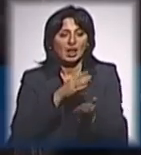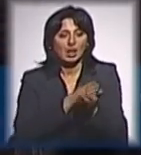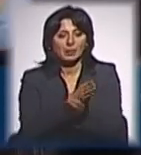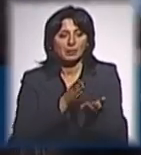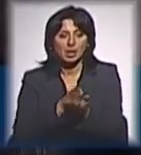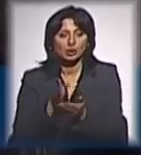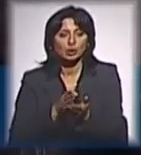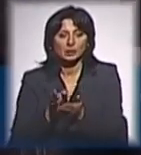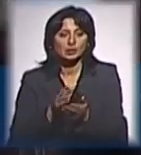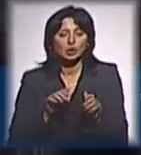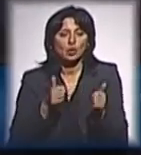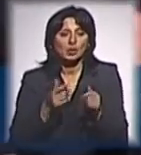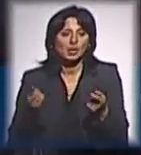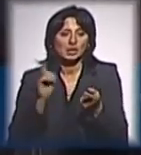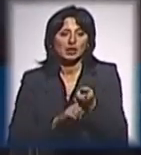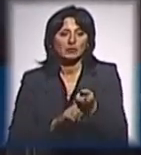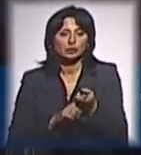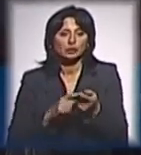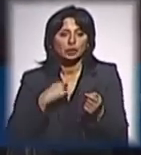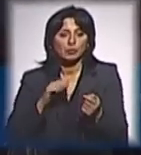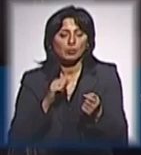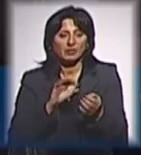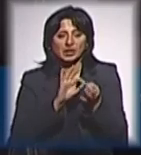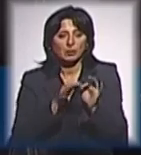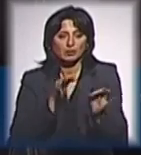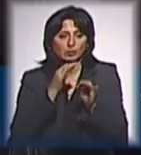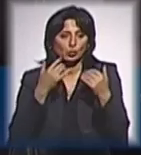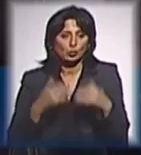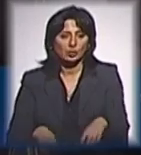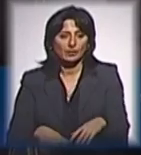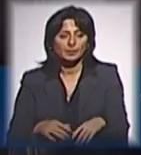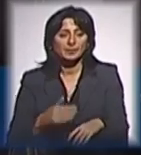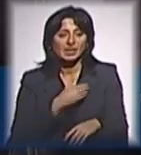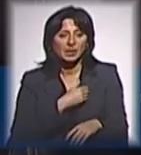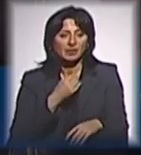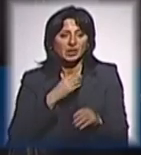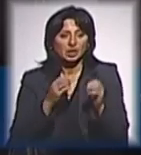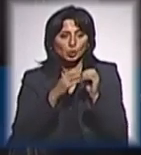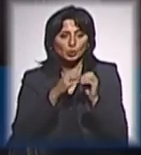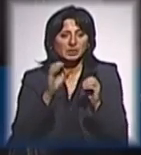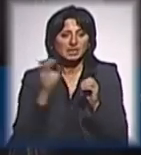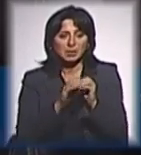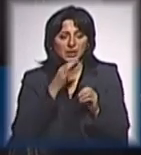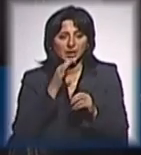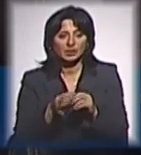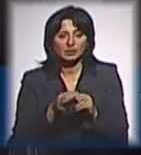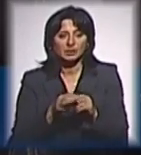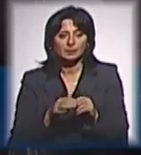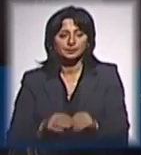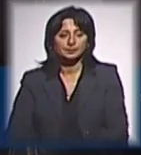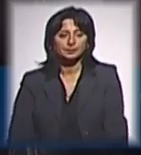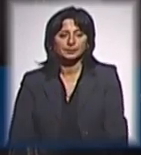მიმართულებით, რომელთა დაკავშირებითაც ჩემ მეგობრებმა დეტალებში ისაუბრეს და ნებამომეცი 15 წამში ვიტყვი.